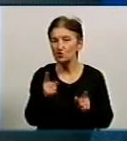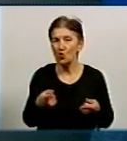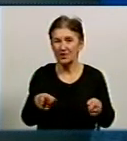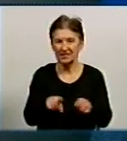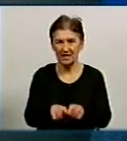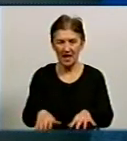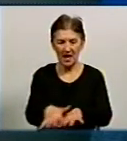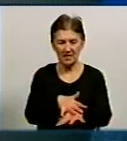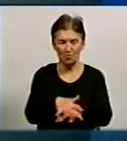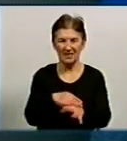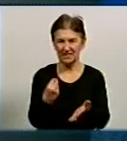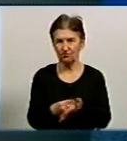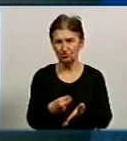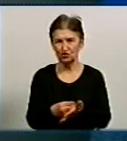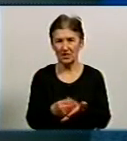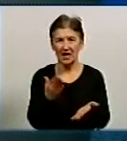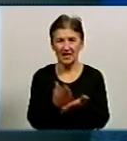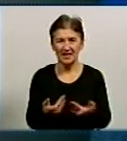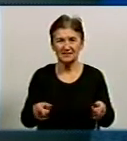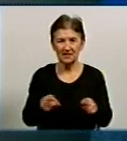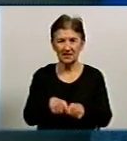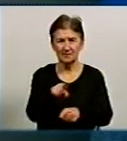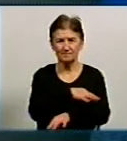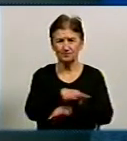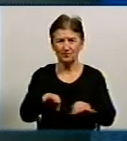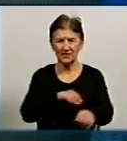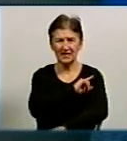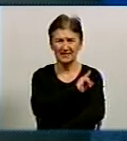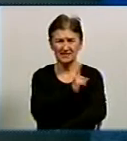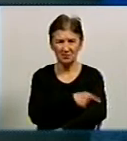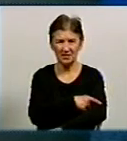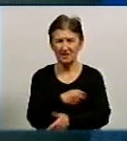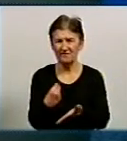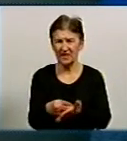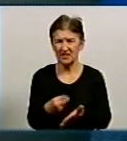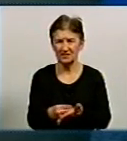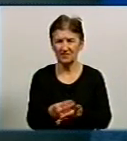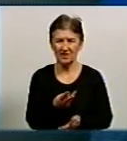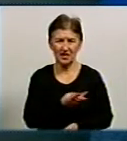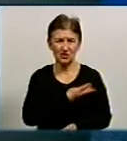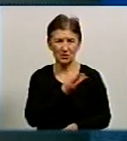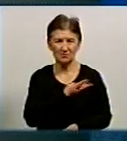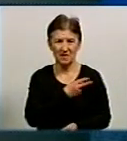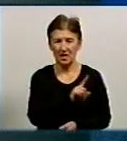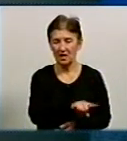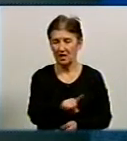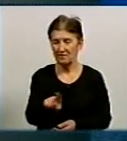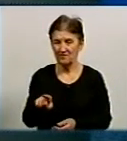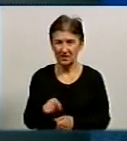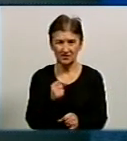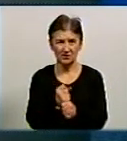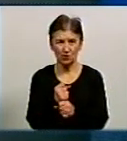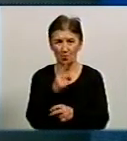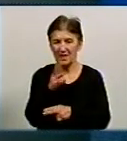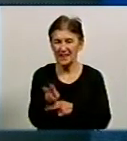громадський бюджет. Ось, наприклад, є такий проєкт зміцнення фінансової ініціативи вони зробили ролик,